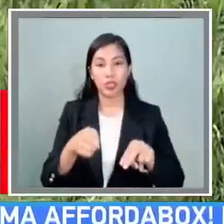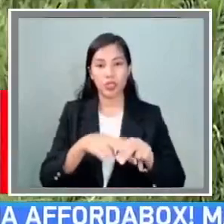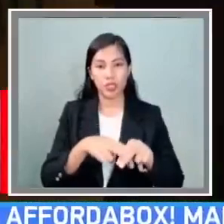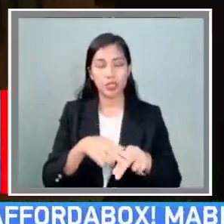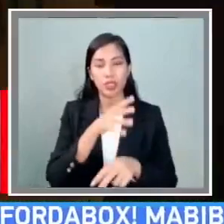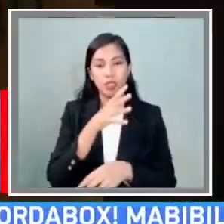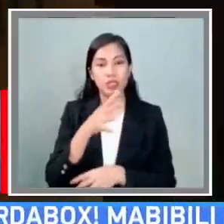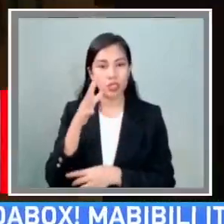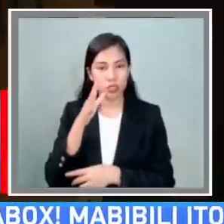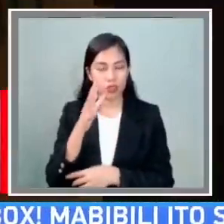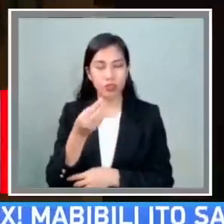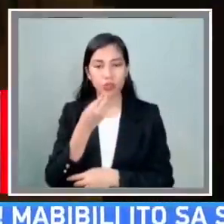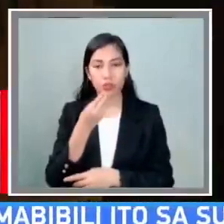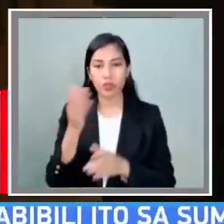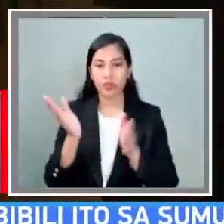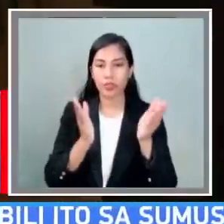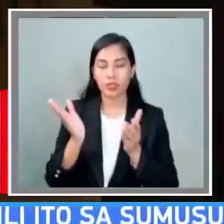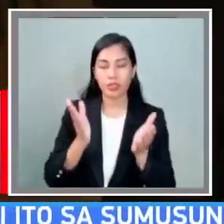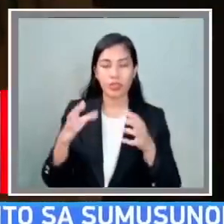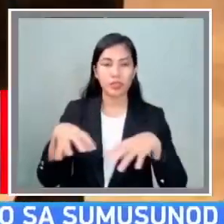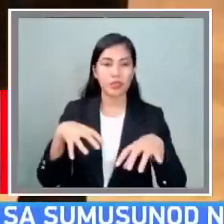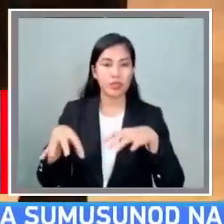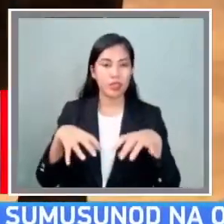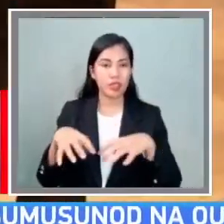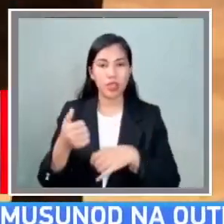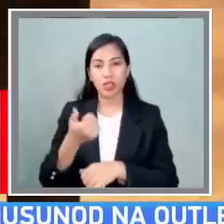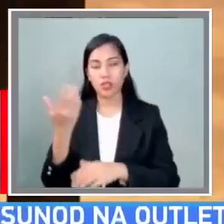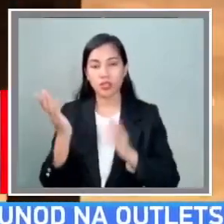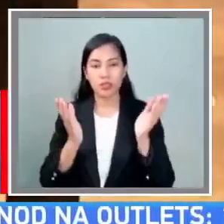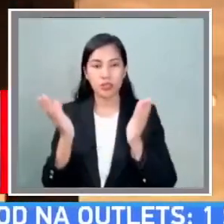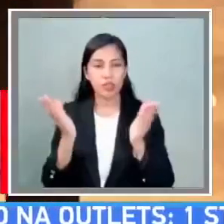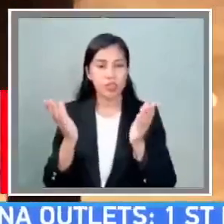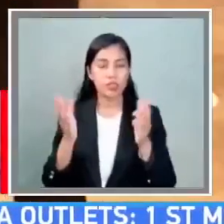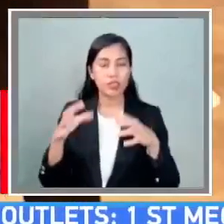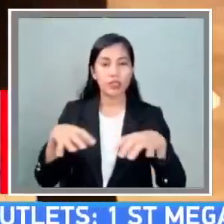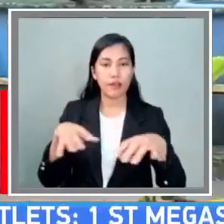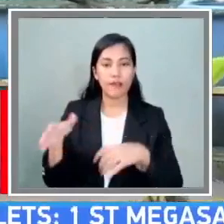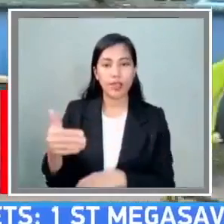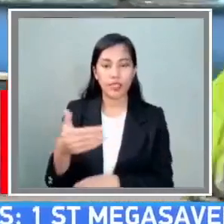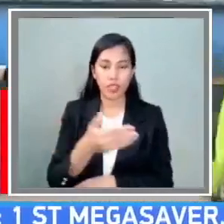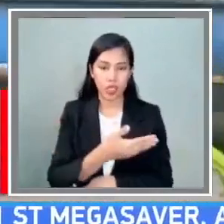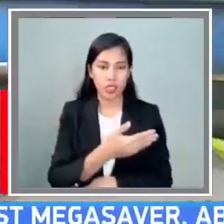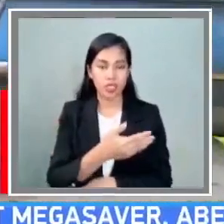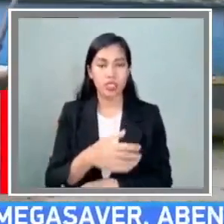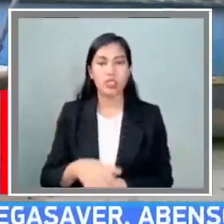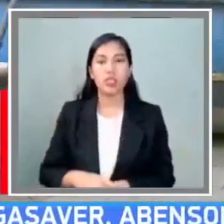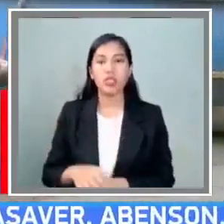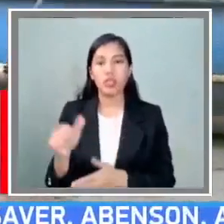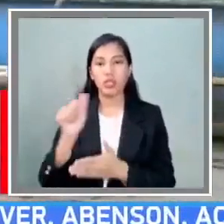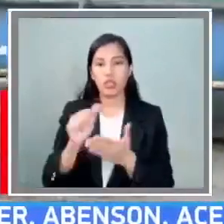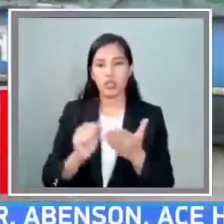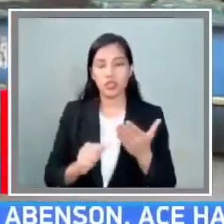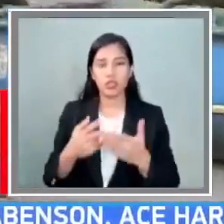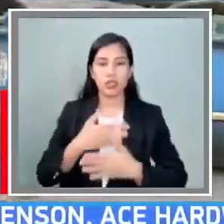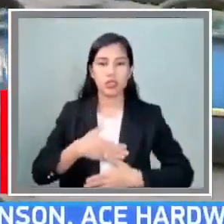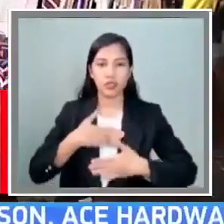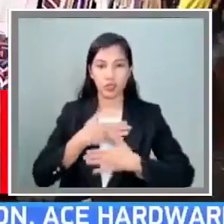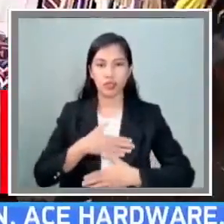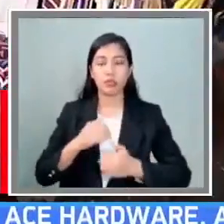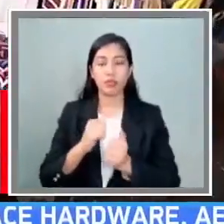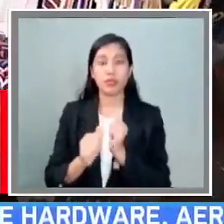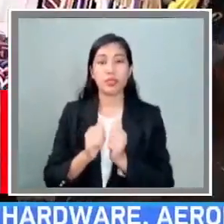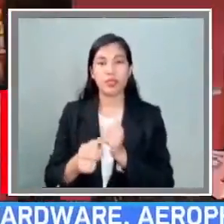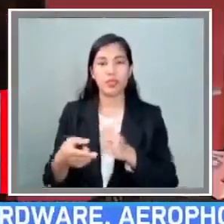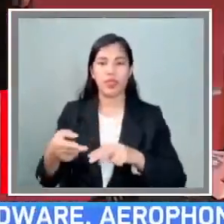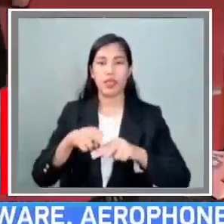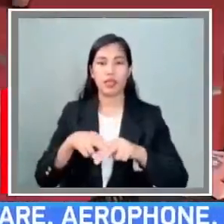activities, other service activities, fishing and aquaculture, arts, entertainment, and recreation. Ayon